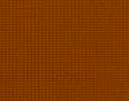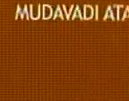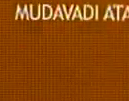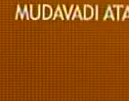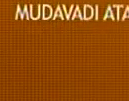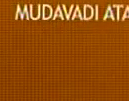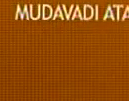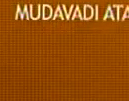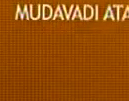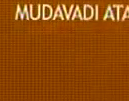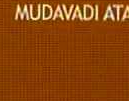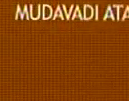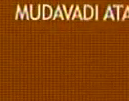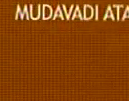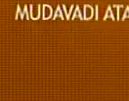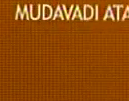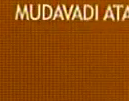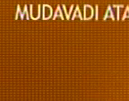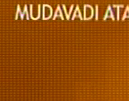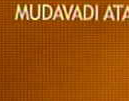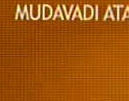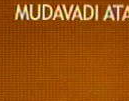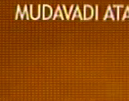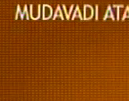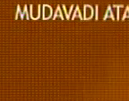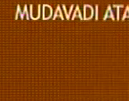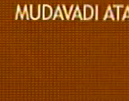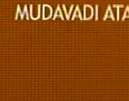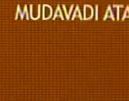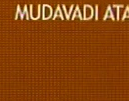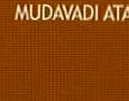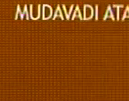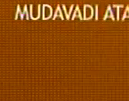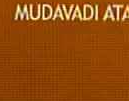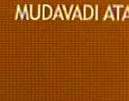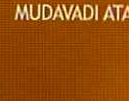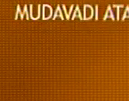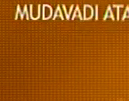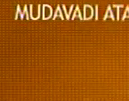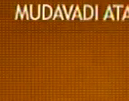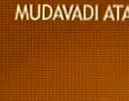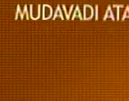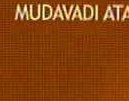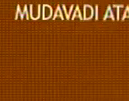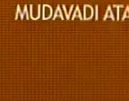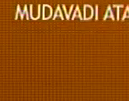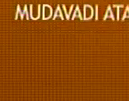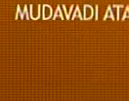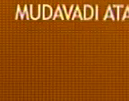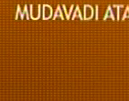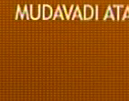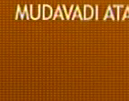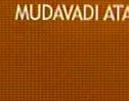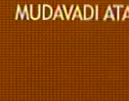Lakini there's a time when you say let me not be selfish. Na kiongozi wa chama cha ANC Musalia Mudavadi ataka